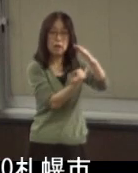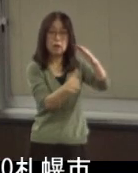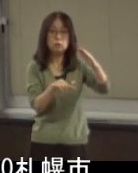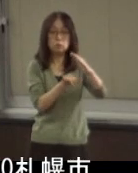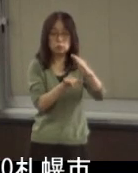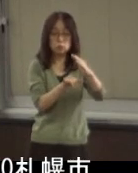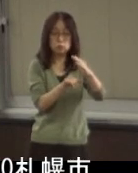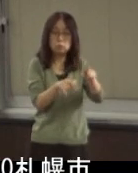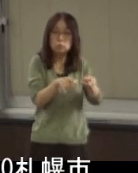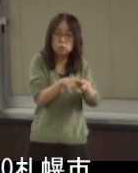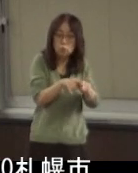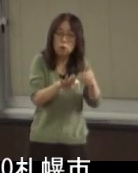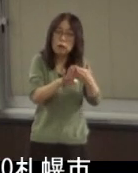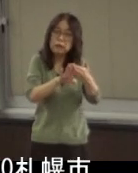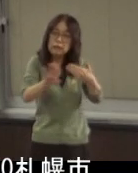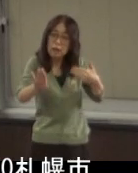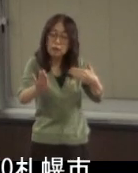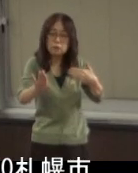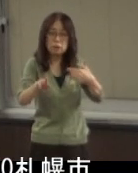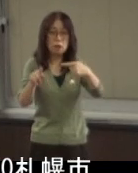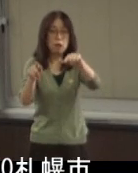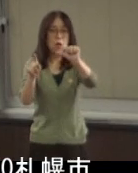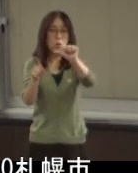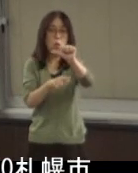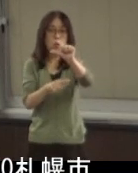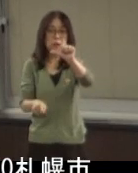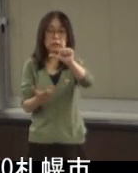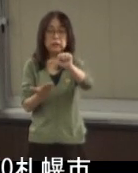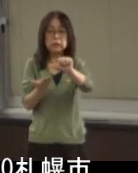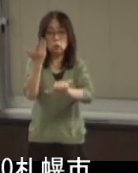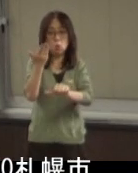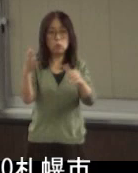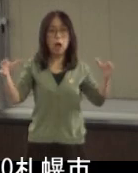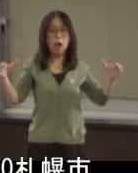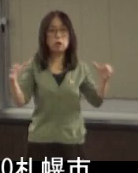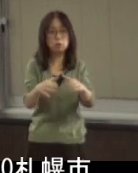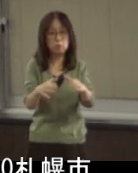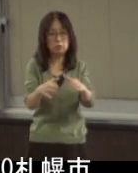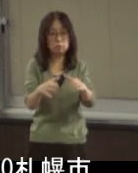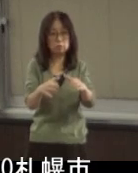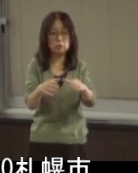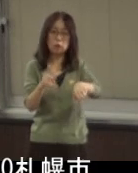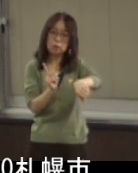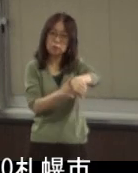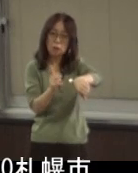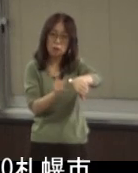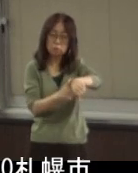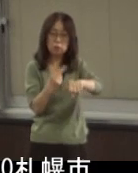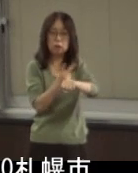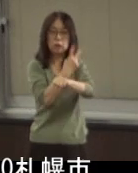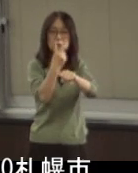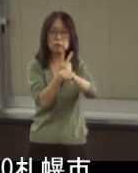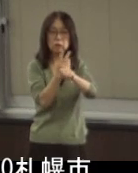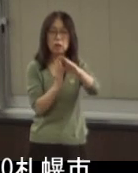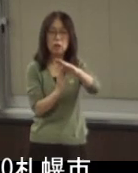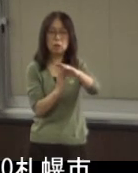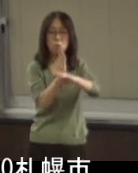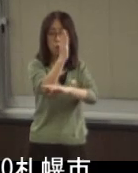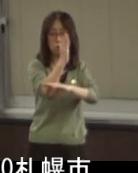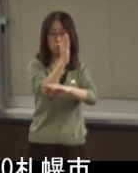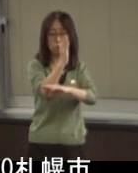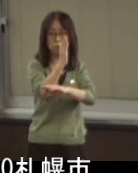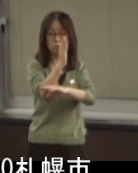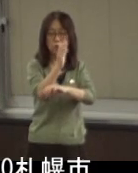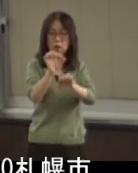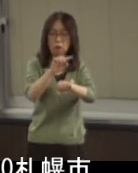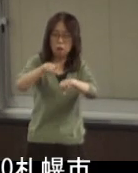外でのですね、5人以上の集まり、そして2時間を超える長時間の飲酒、このこと